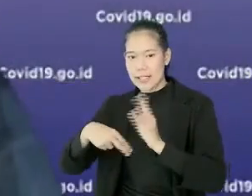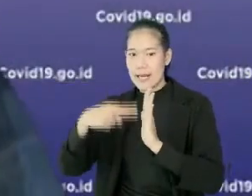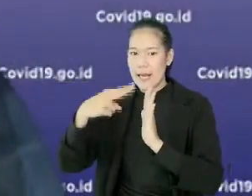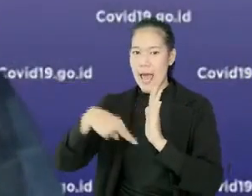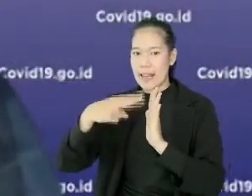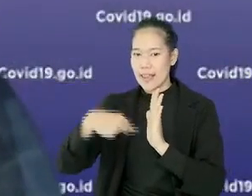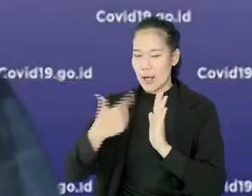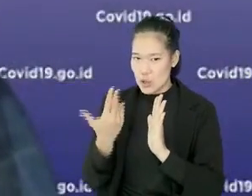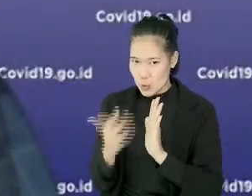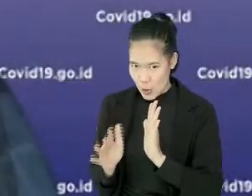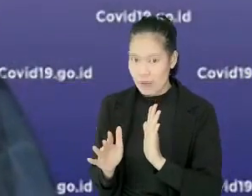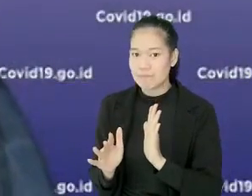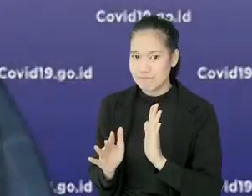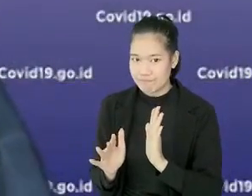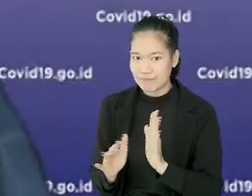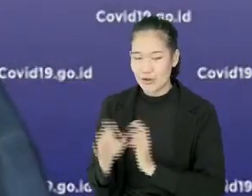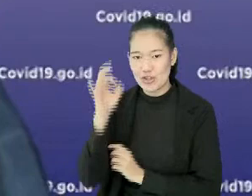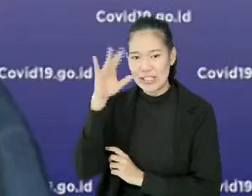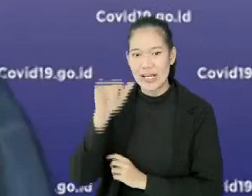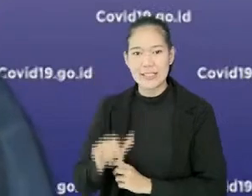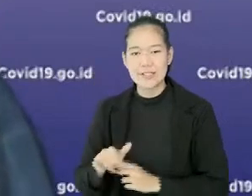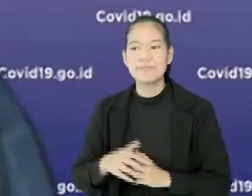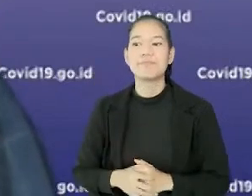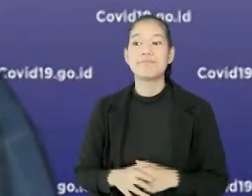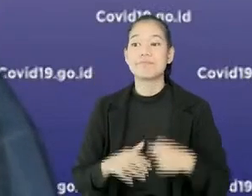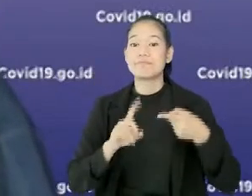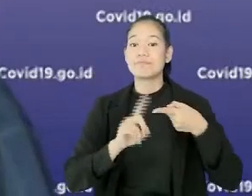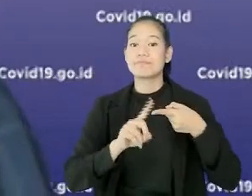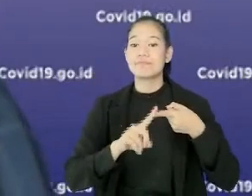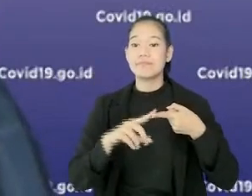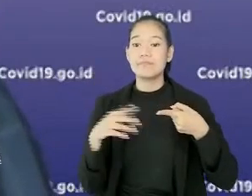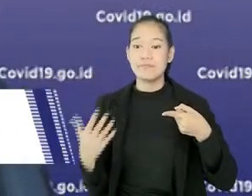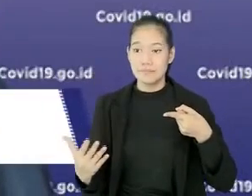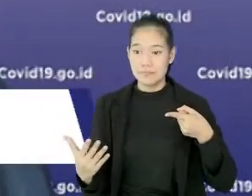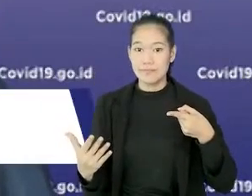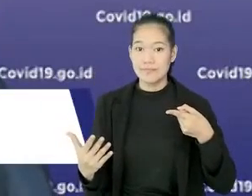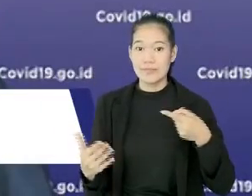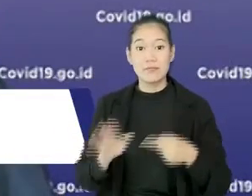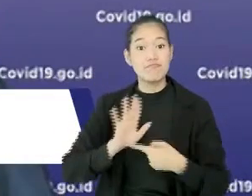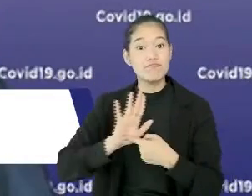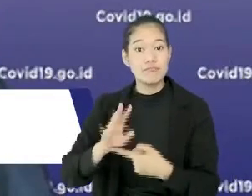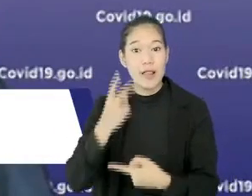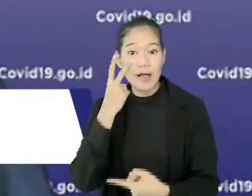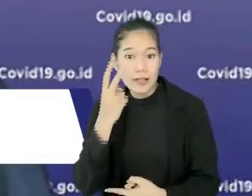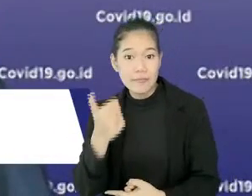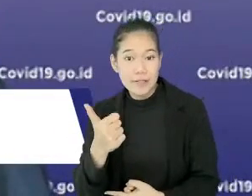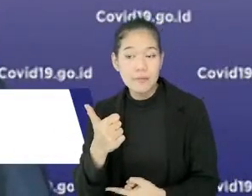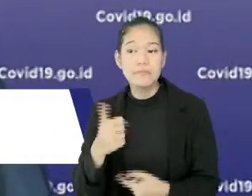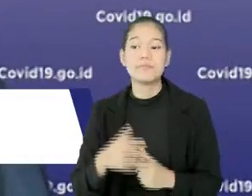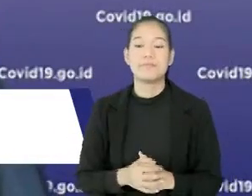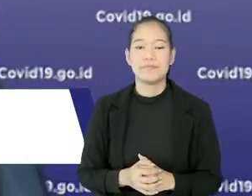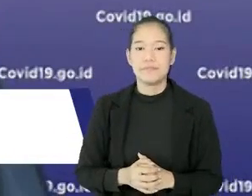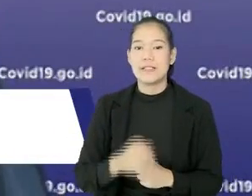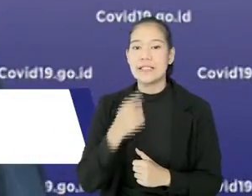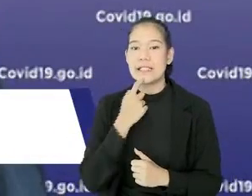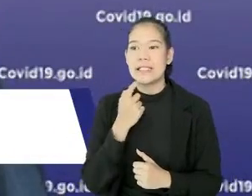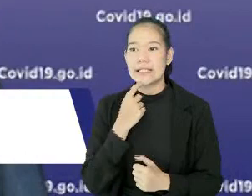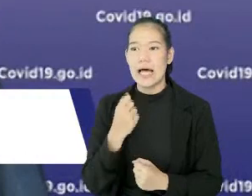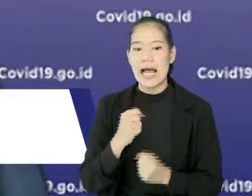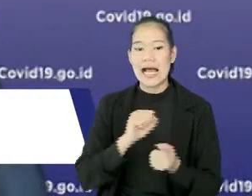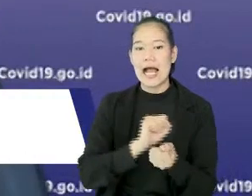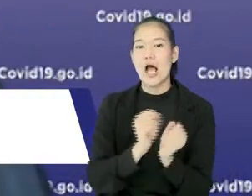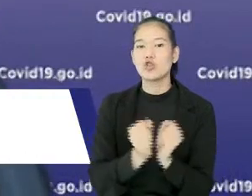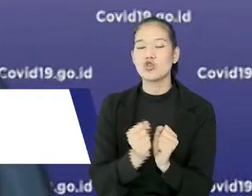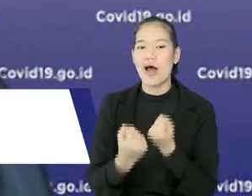data untuk disampaikan siang hari ini yang pertama bisa muncul slide nya disini sudah terlihat adalah pergerakan